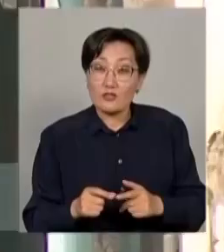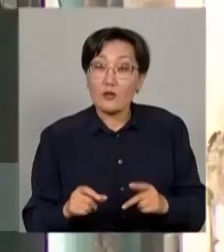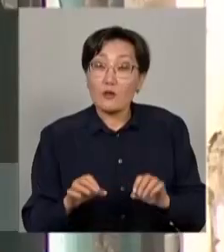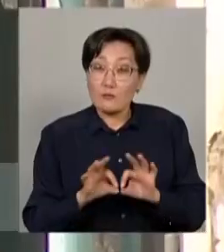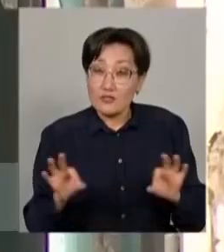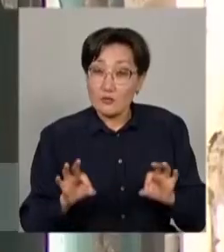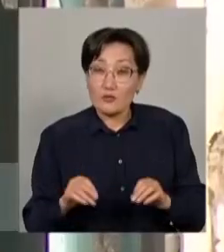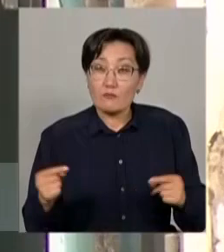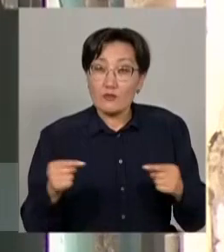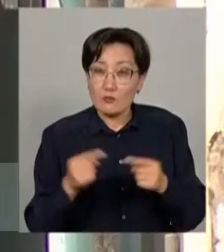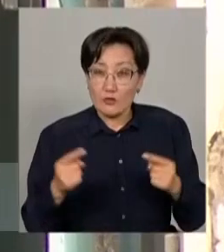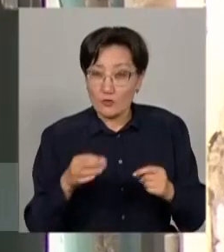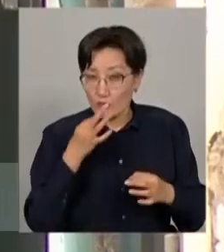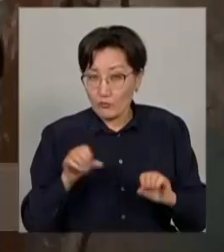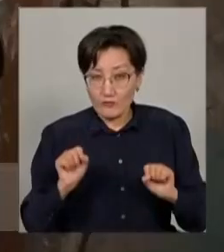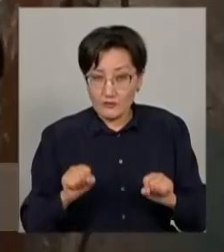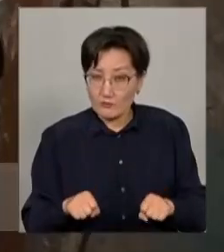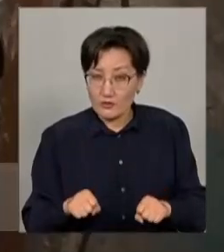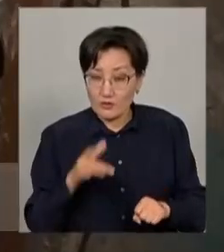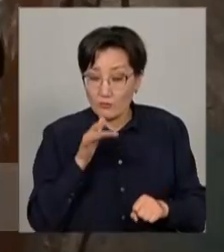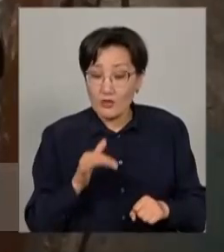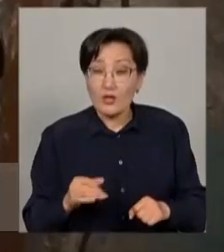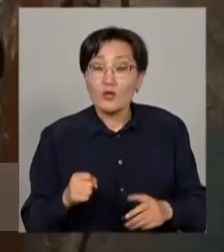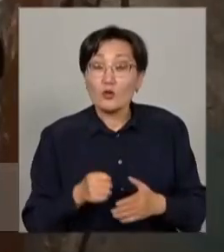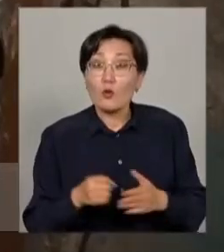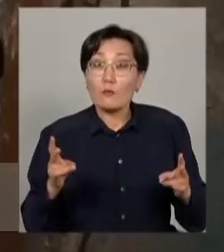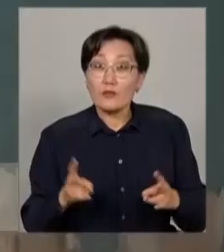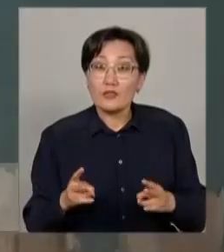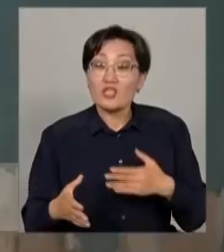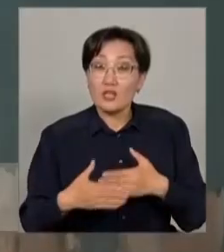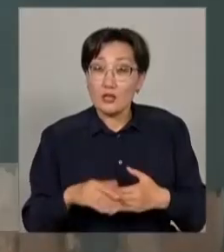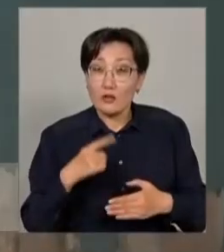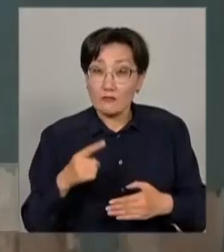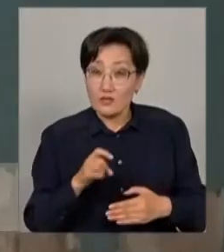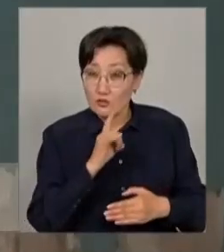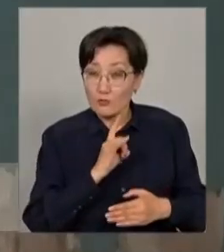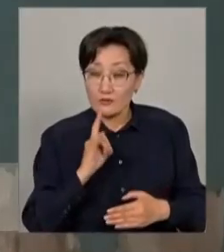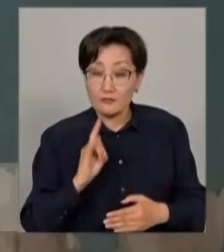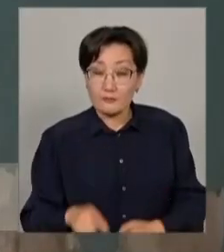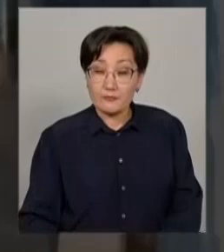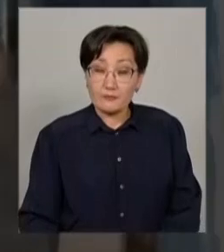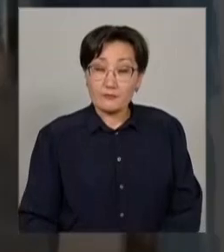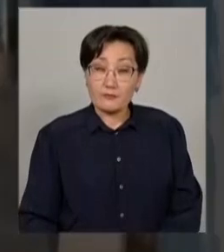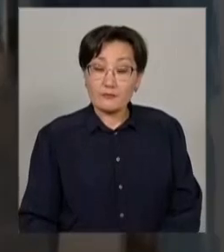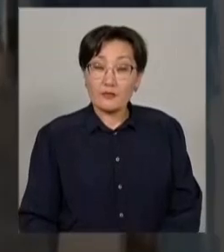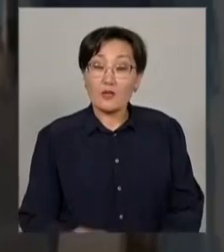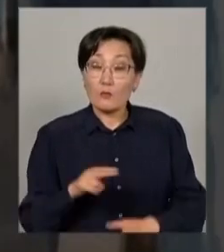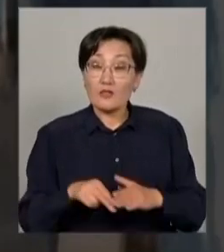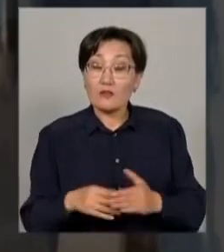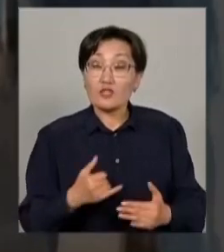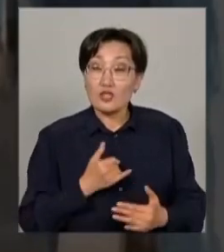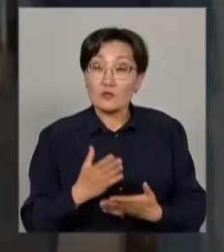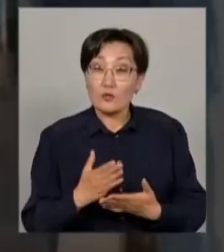меняли, замкнуть может в любое время. А там и до беды недалеко, говорит жительница столицы Анна Гребенюк. В подвале у нас